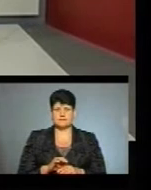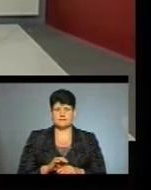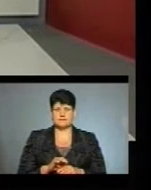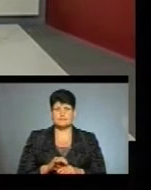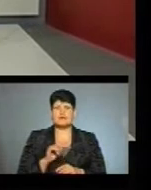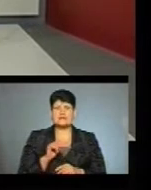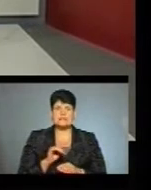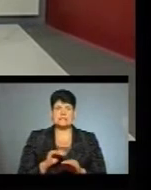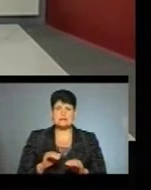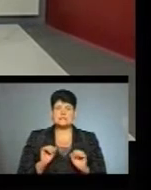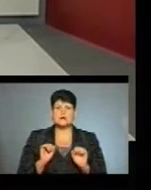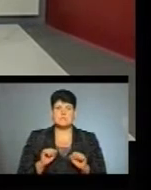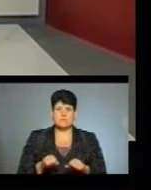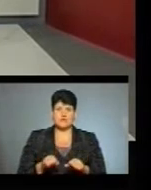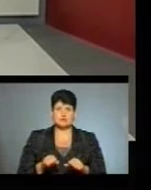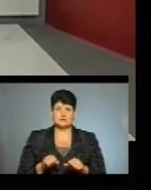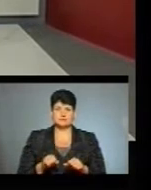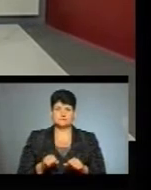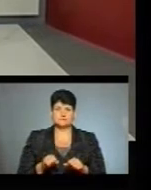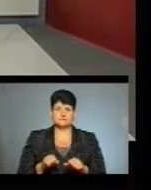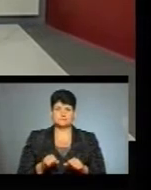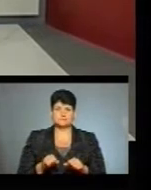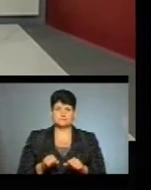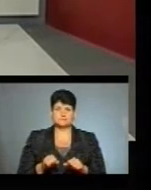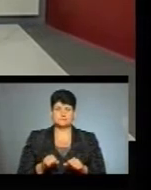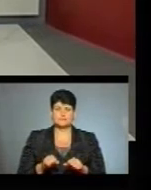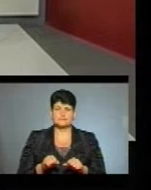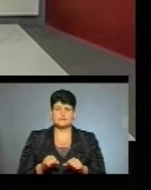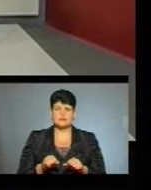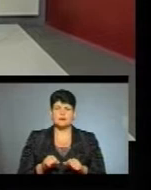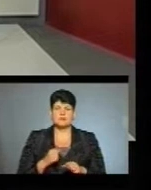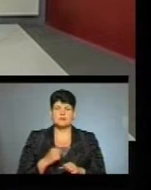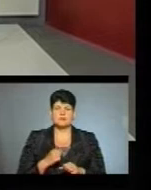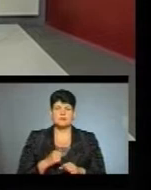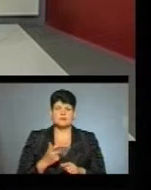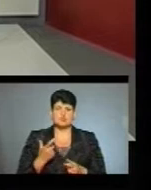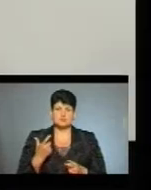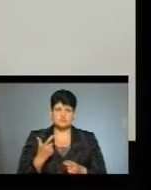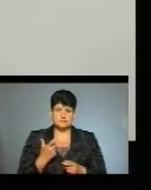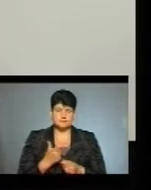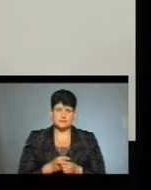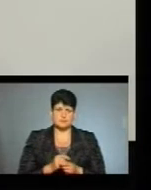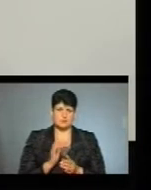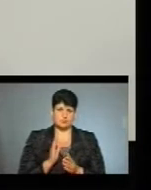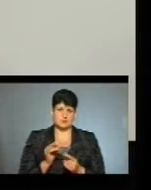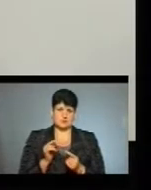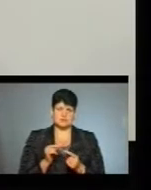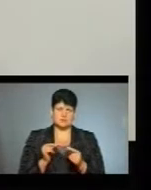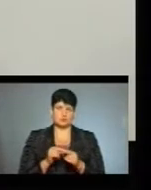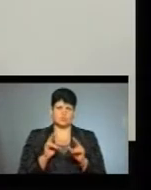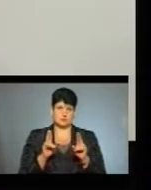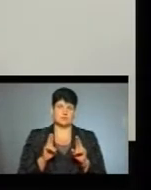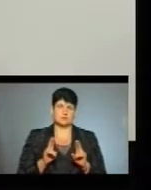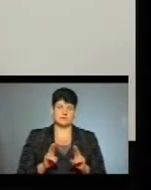такі діти, їх можна запобігти тим випадкам, якщо згідно календаря щеплення